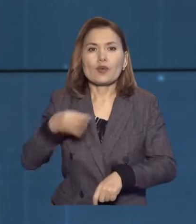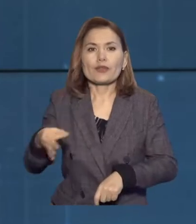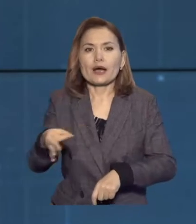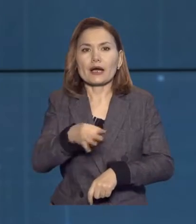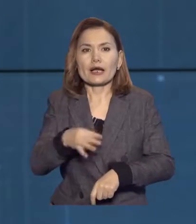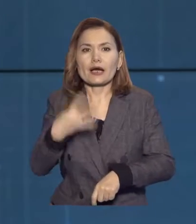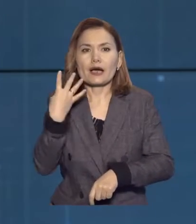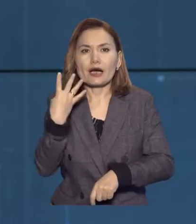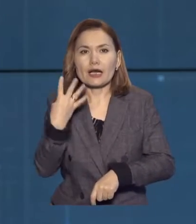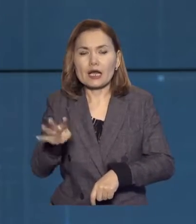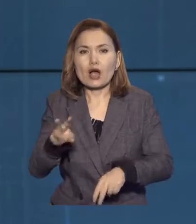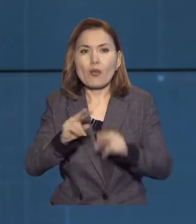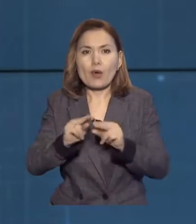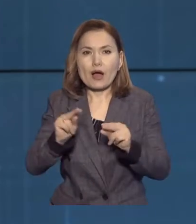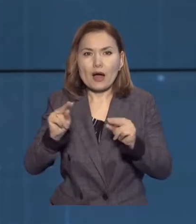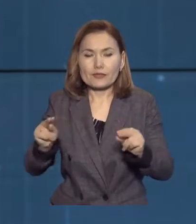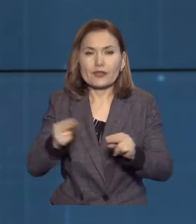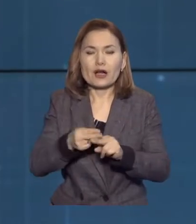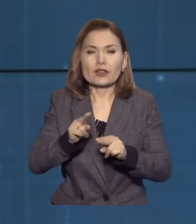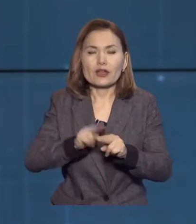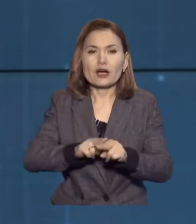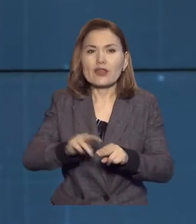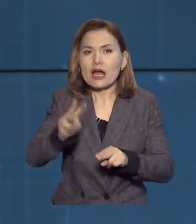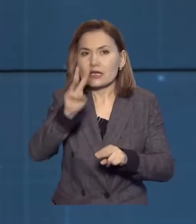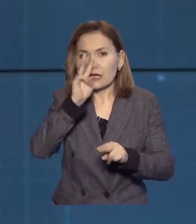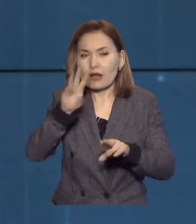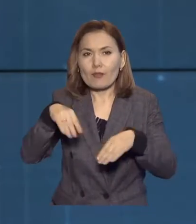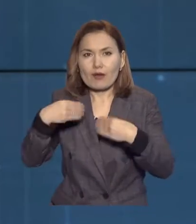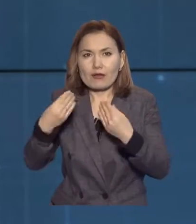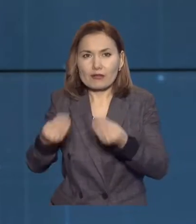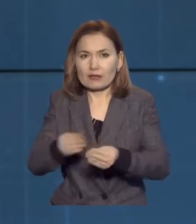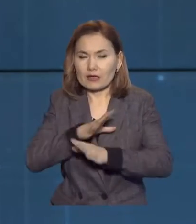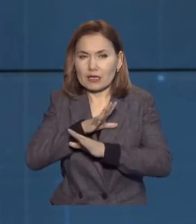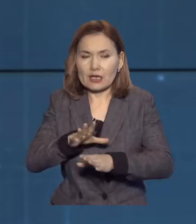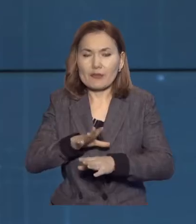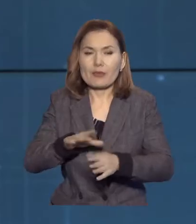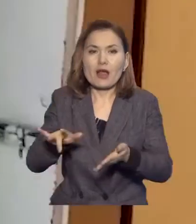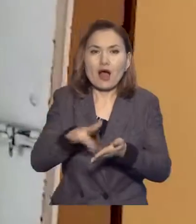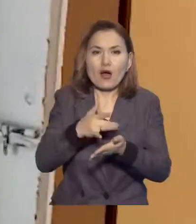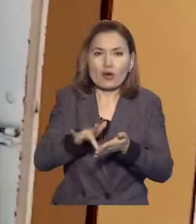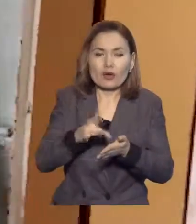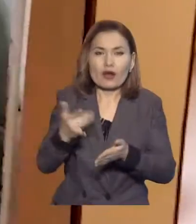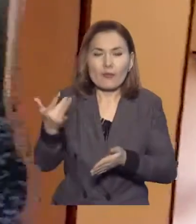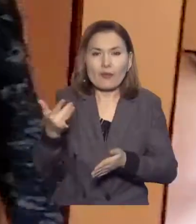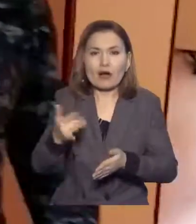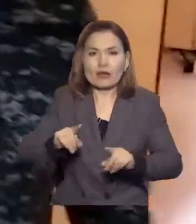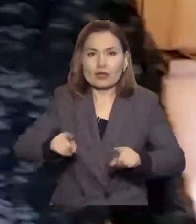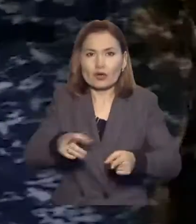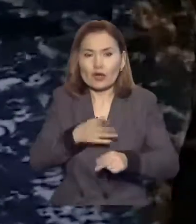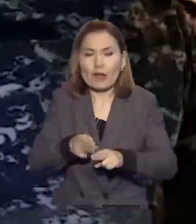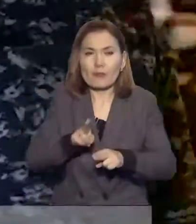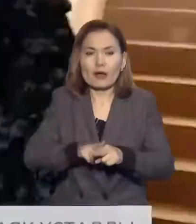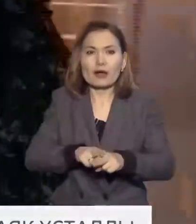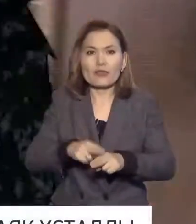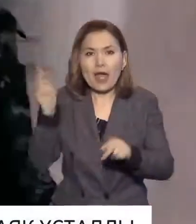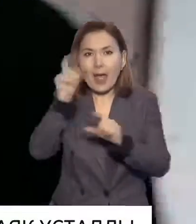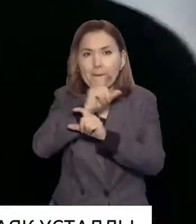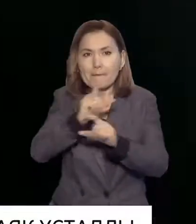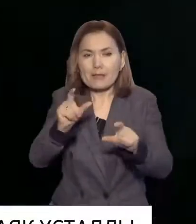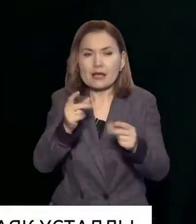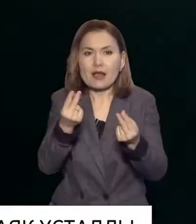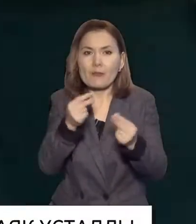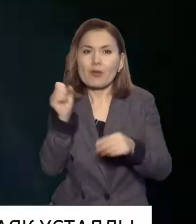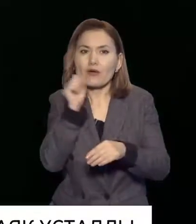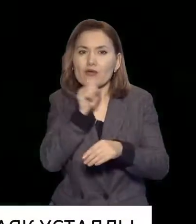Түркістан облысында 40-тан астам мұғалімді жалақсыз қалдырған күдікті ұсталды. Сезікті Шардара қаласындағы бірнеше мектептің